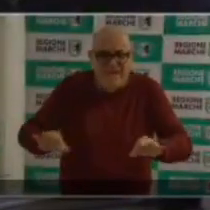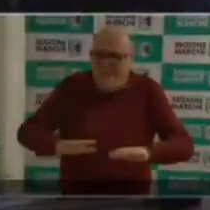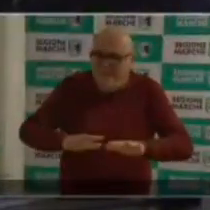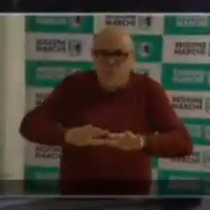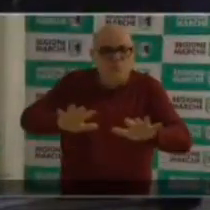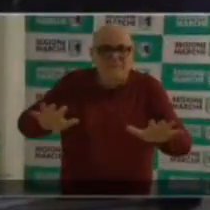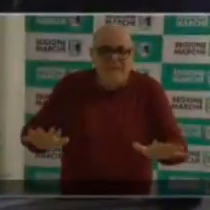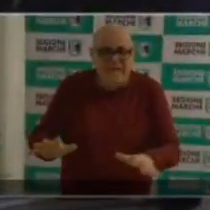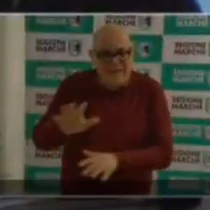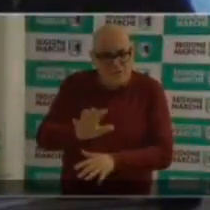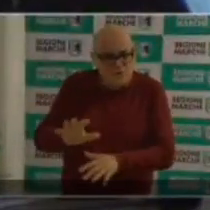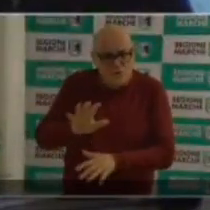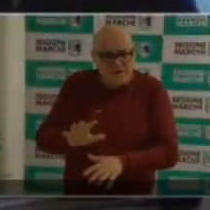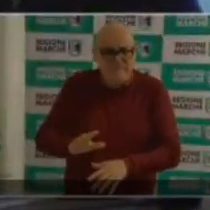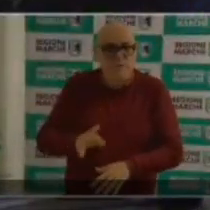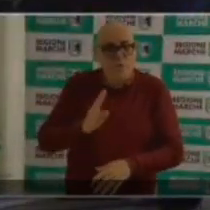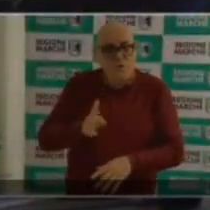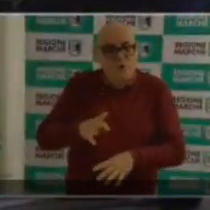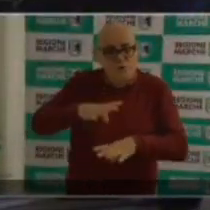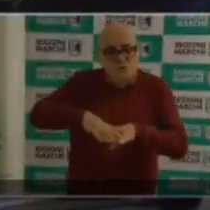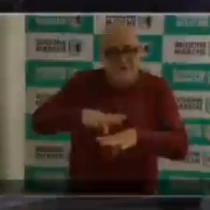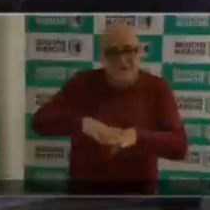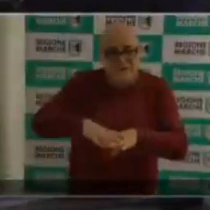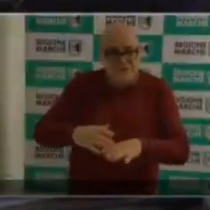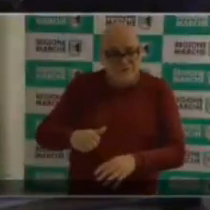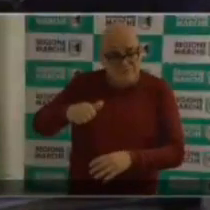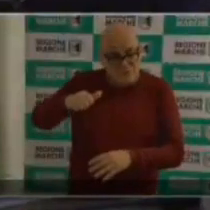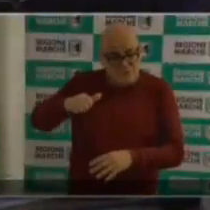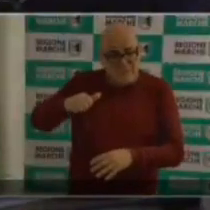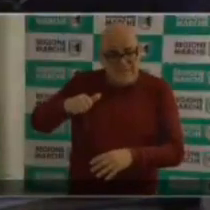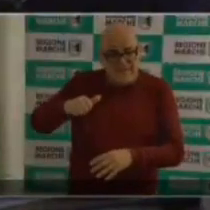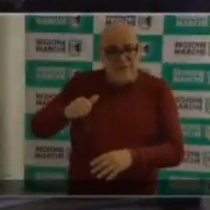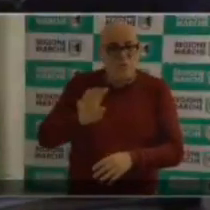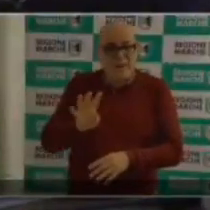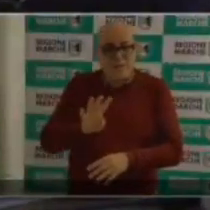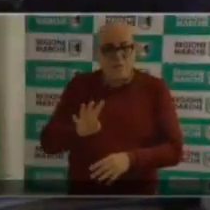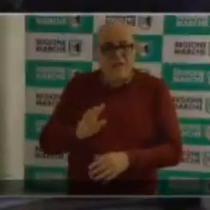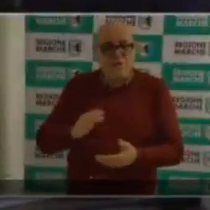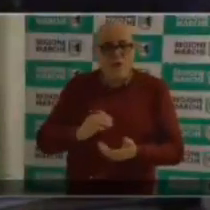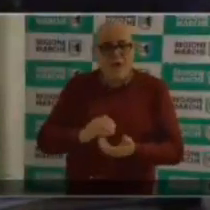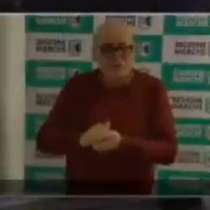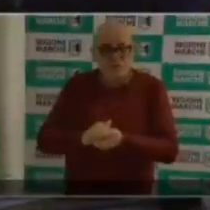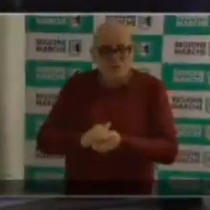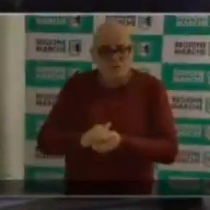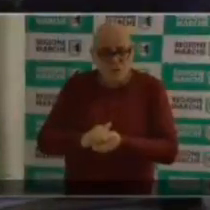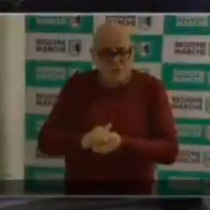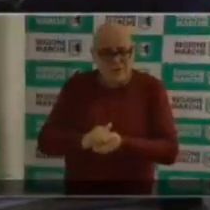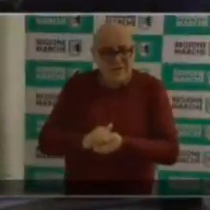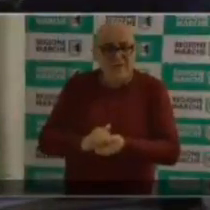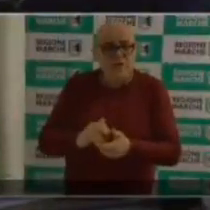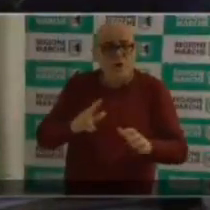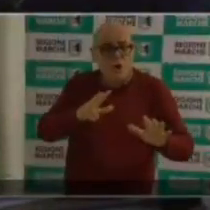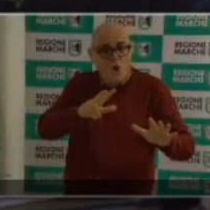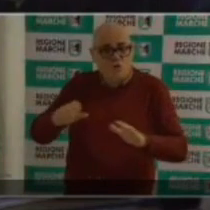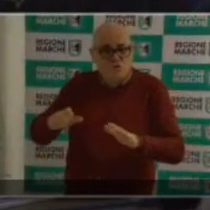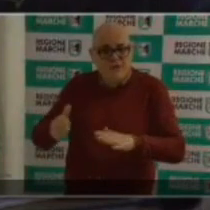reti principali con 44 associazioni sinergiche fanno parte di questo progetto, con gli 800 presidi che